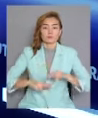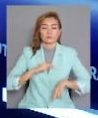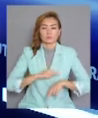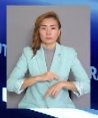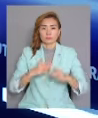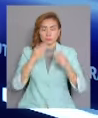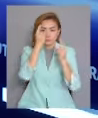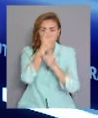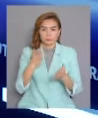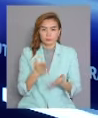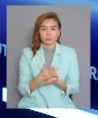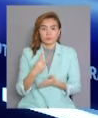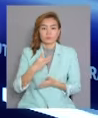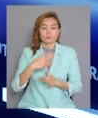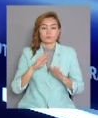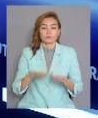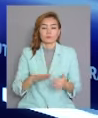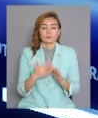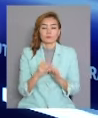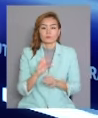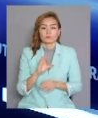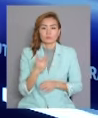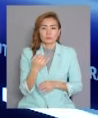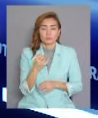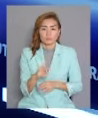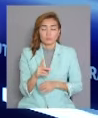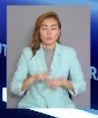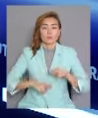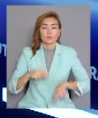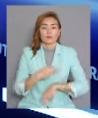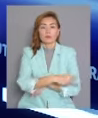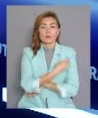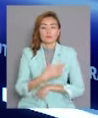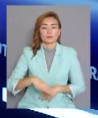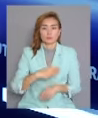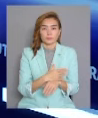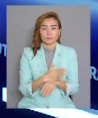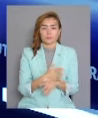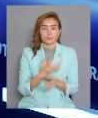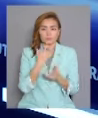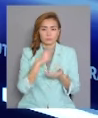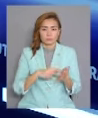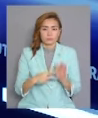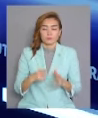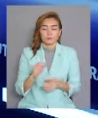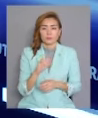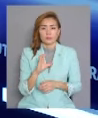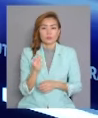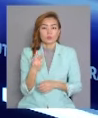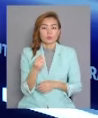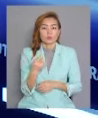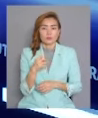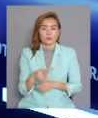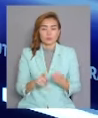строительством Дома культуры на 300 мест в селе Ташшагыл. Строительство врачебной амбулатории по типовому проекту в селе Ташшагыл